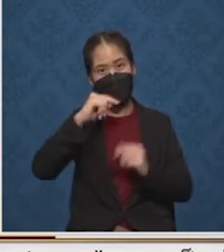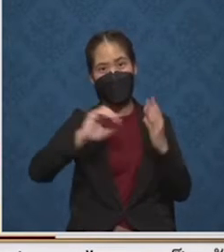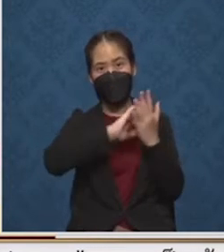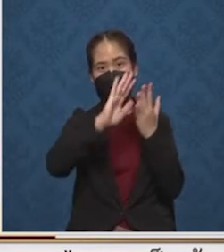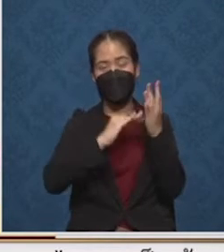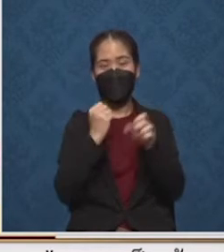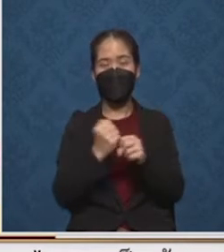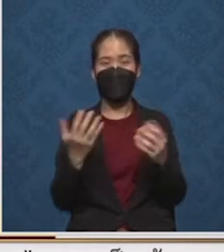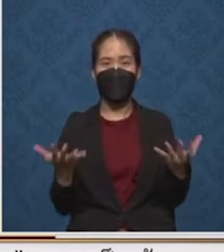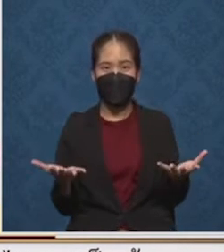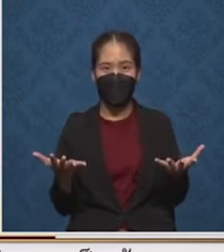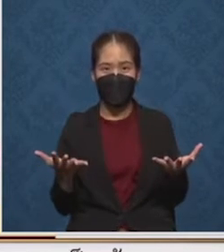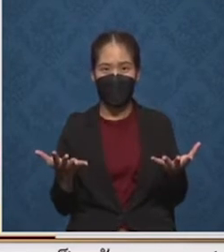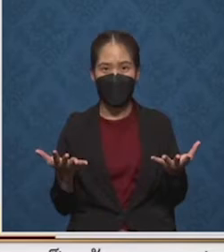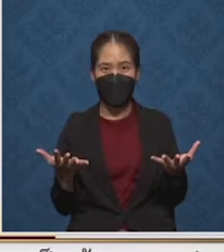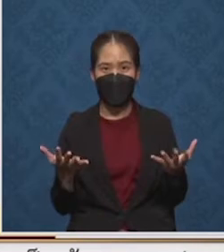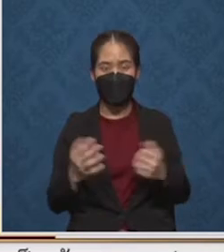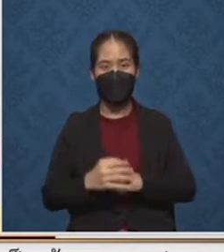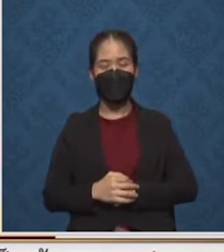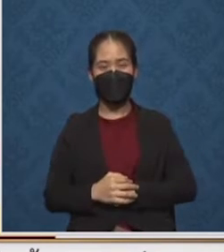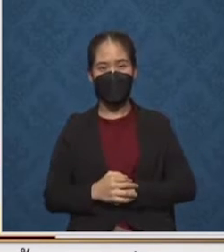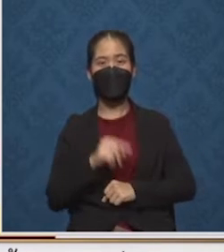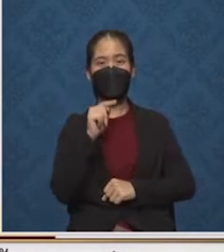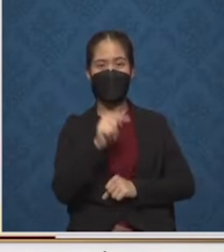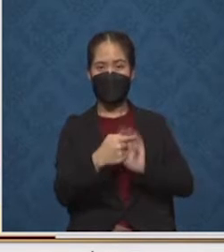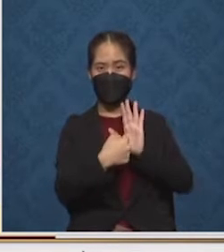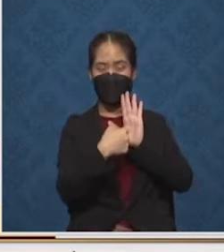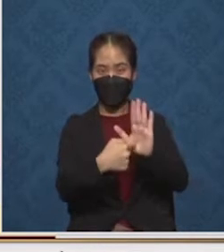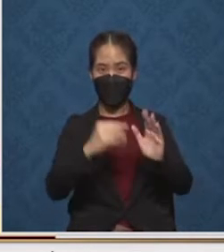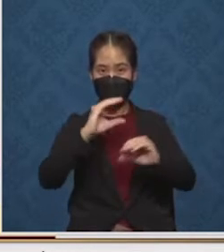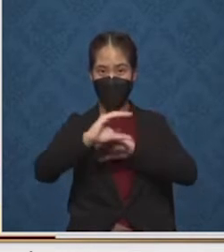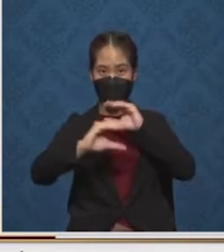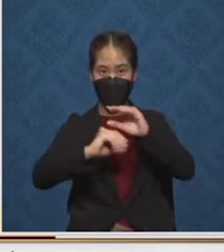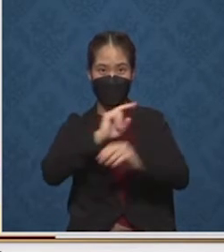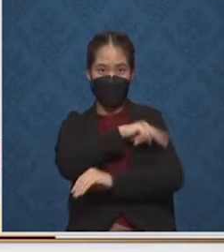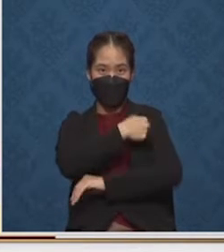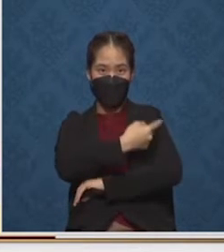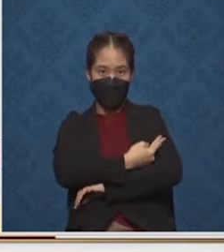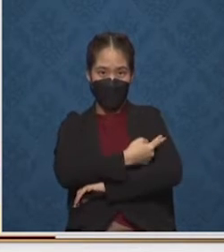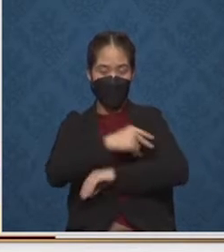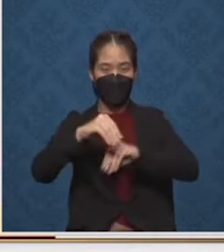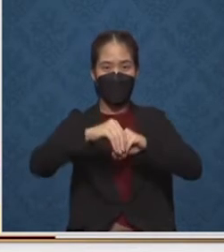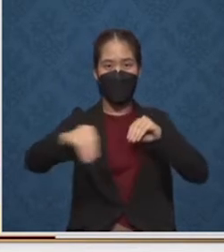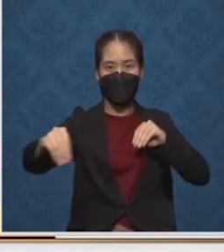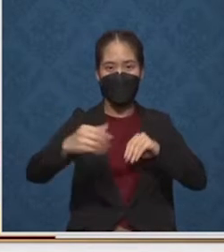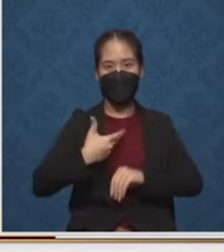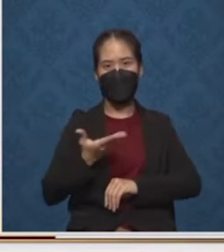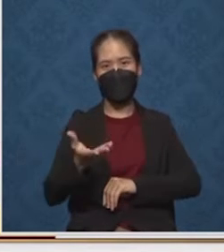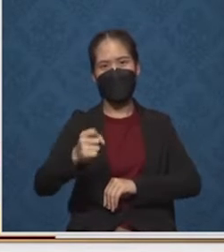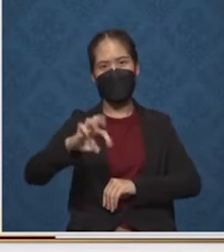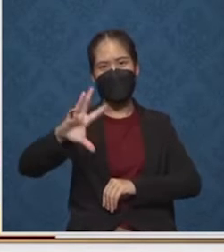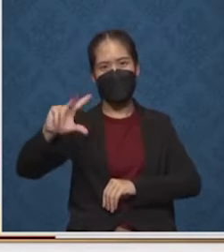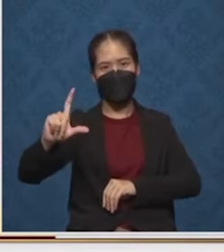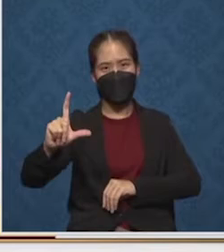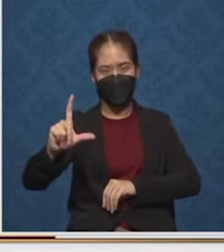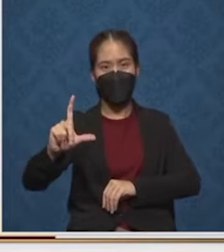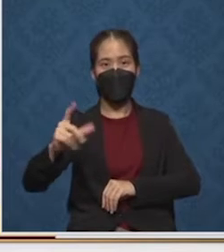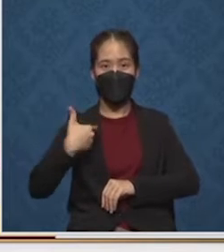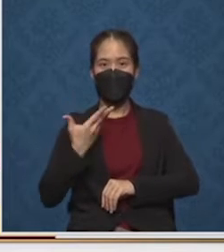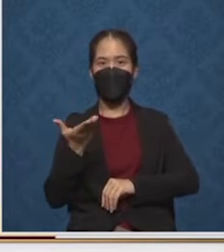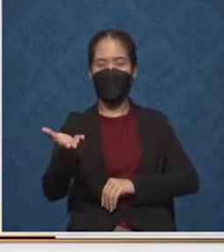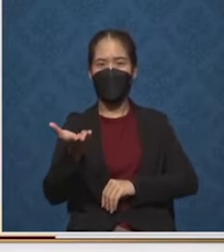เราเนี่ยหมอเขาวิ่งก็หานี่เป็นโครงการที่แพทย์ชนบทได้รับการร้องขอจากศปชให้เข้ามาช่วยตรวจ